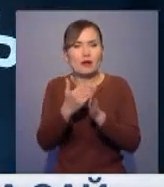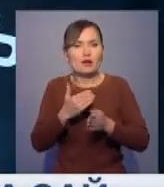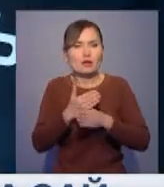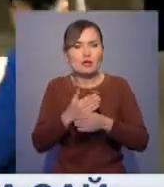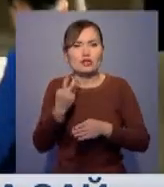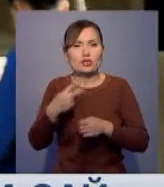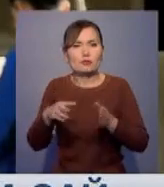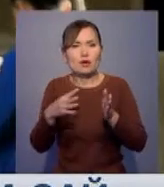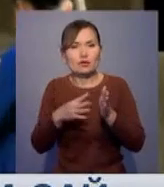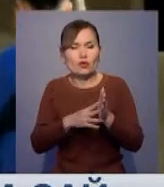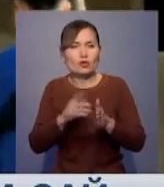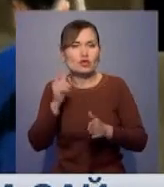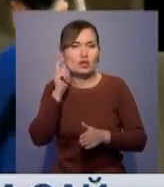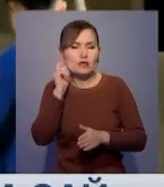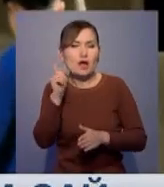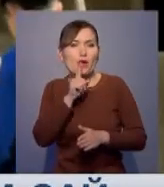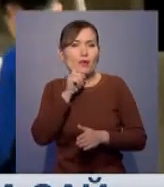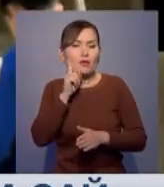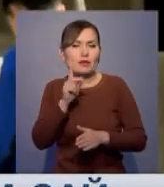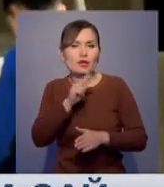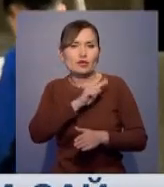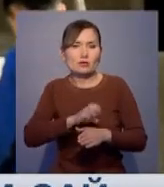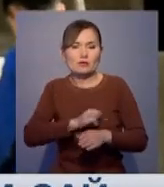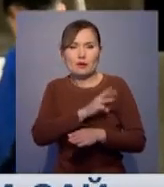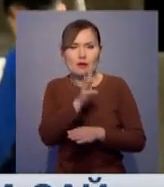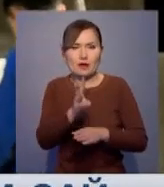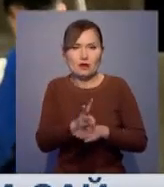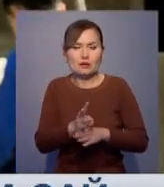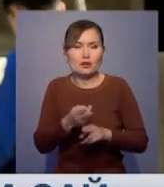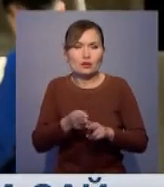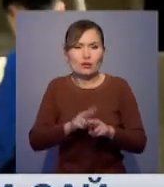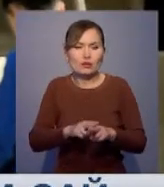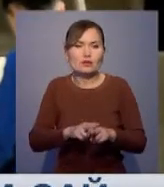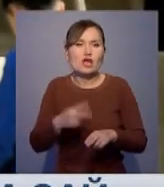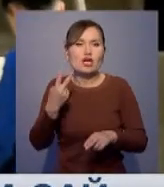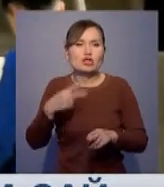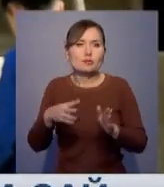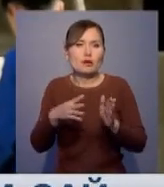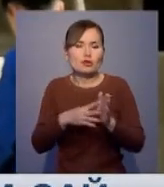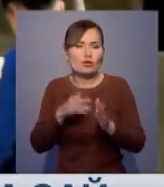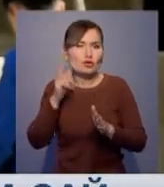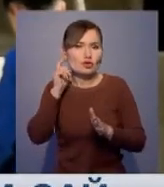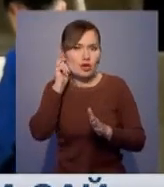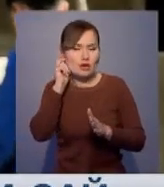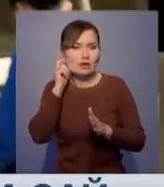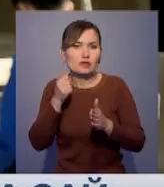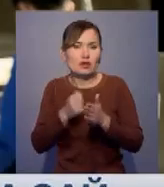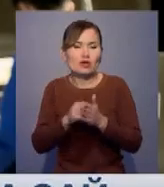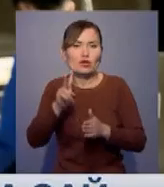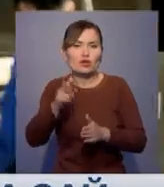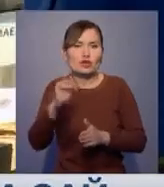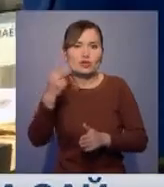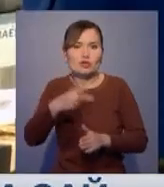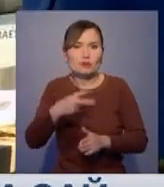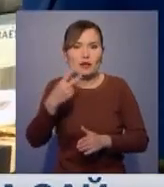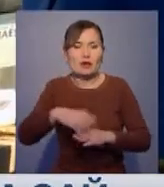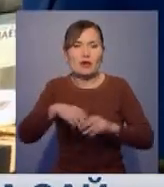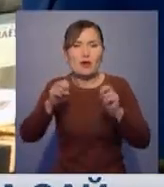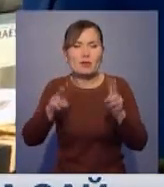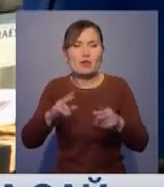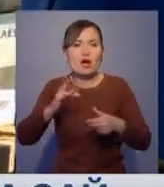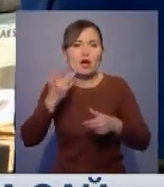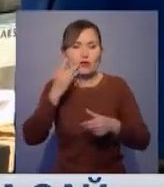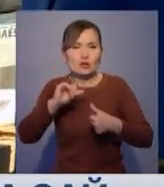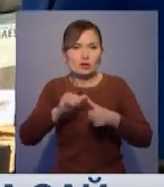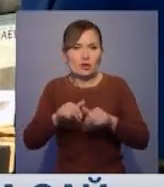жасқа дейінгі мамандарды қамтиды. Бізде 29 жасқа дейінгі күні бүгінге қамтылған 222 маман тұрақты жұмыспен